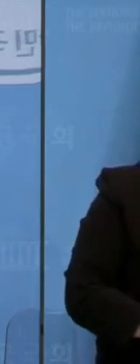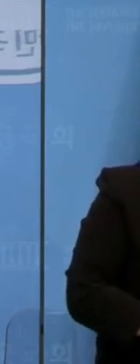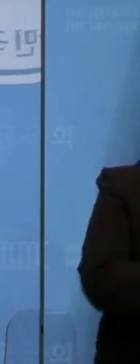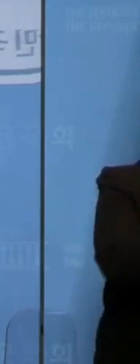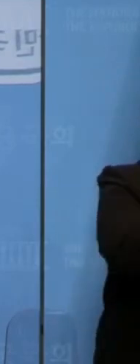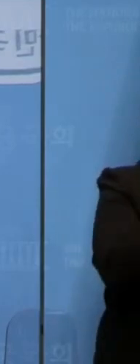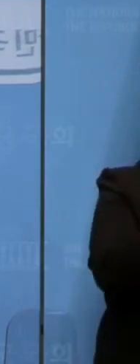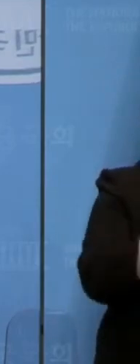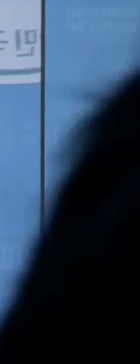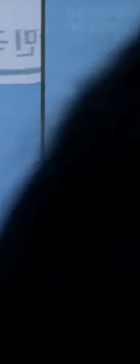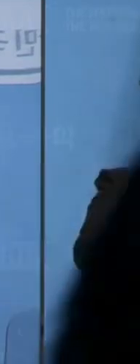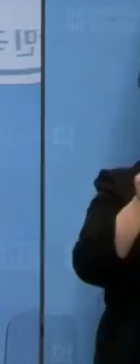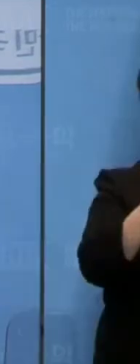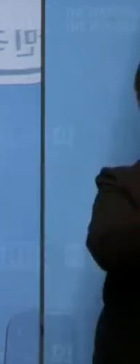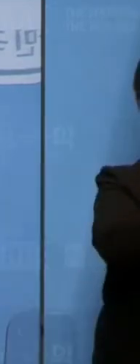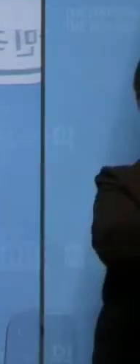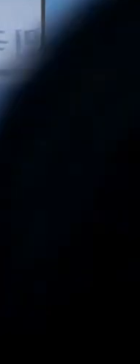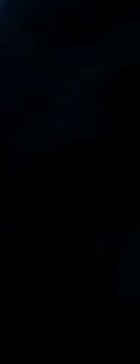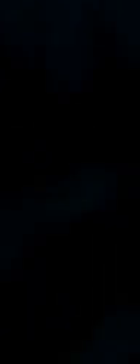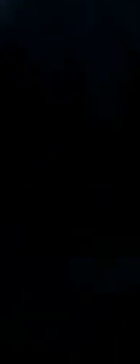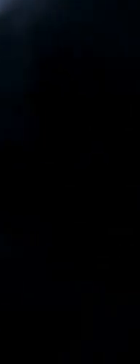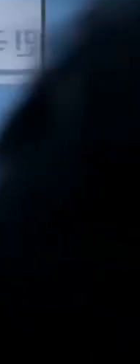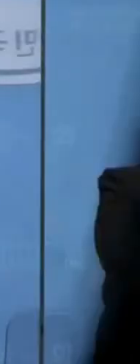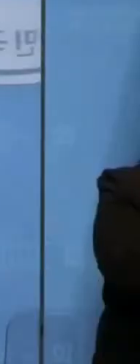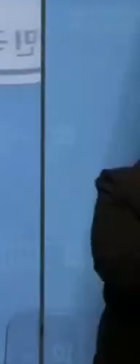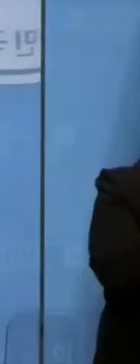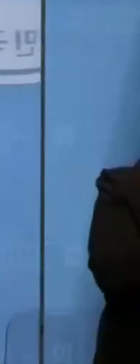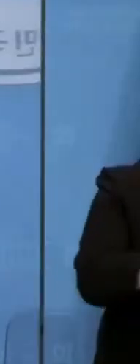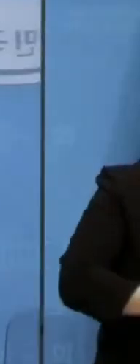4월 7일 꼭 투표해 주십시오.